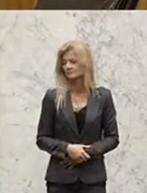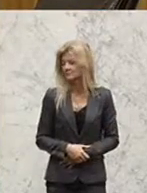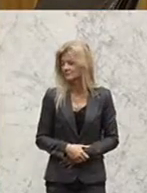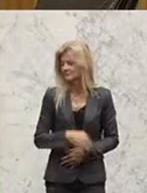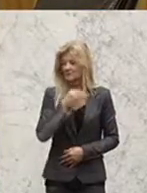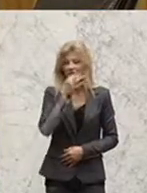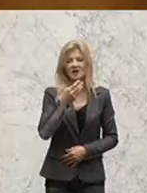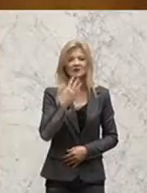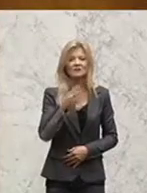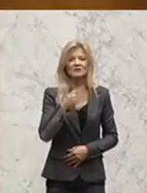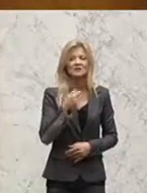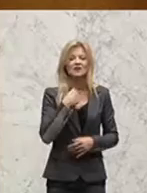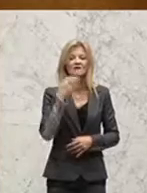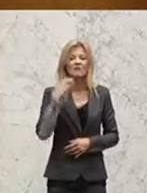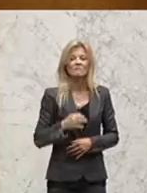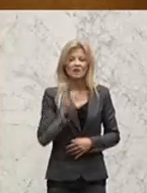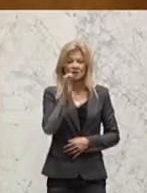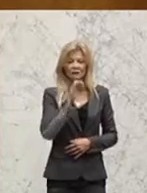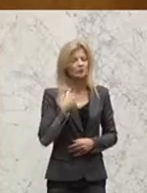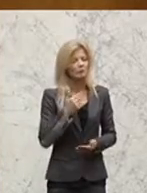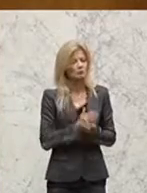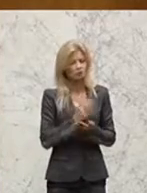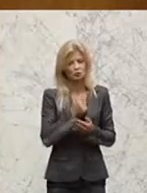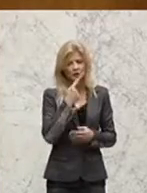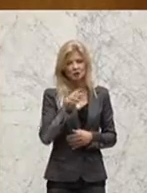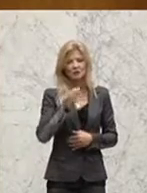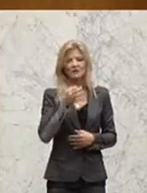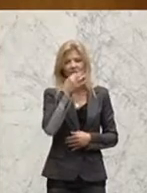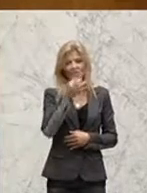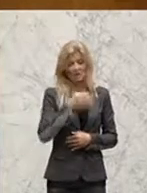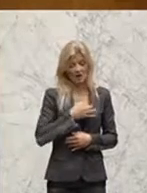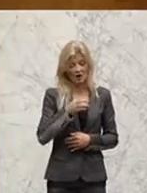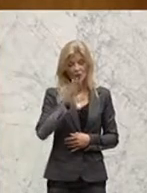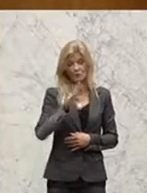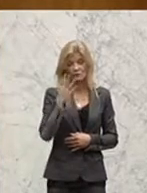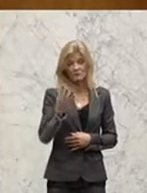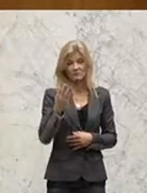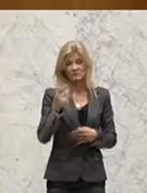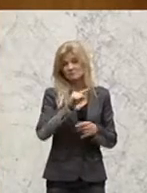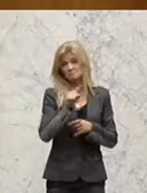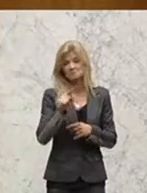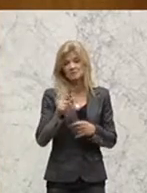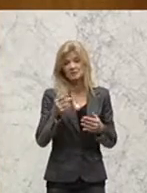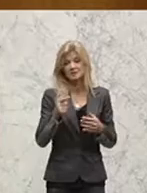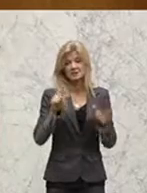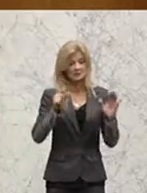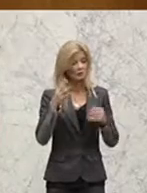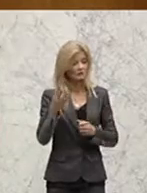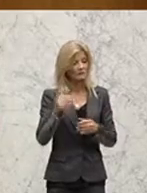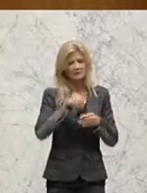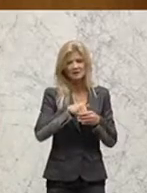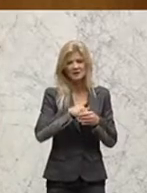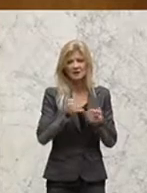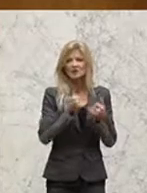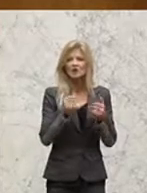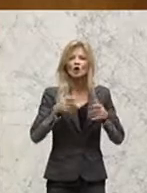Quote, habe ich schon erwähnt. Frage 45 bis 47, wo es darum geht, ob wir Kompetenzen an die Europäische